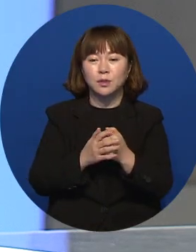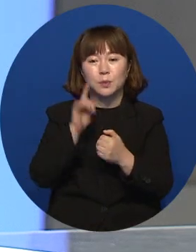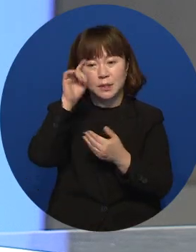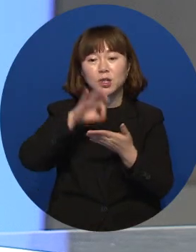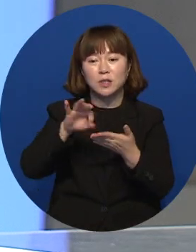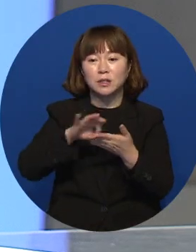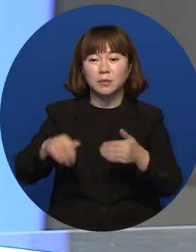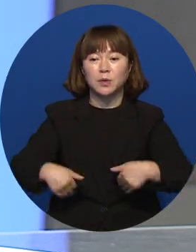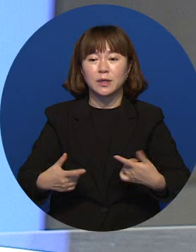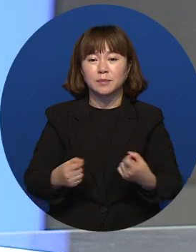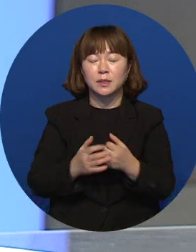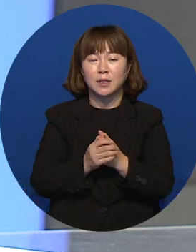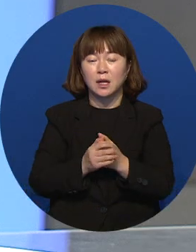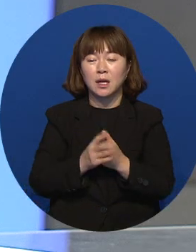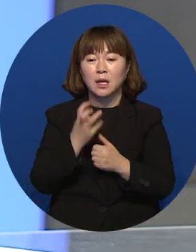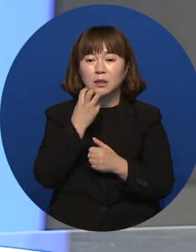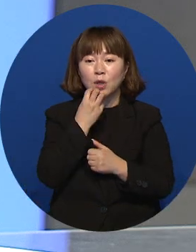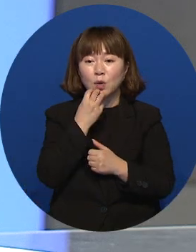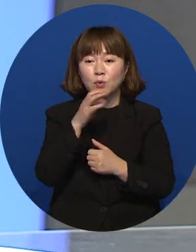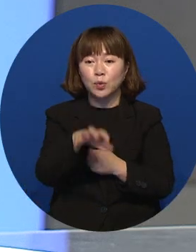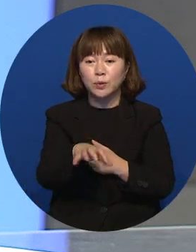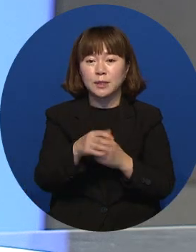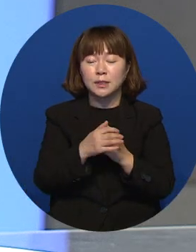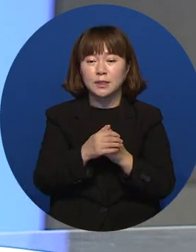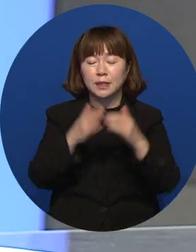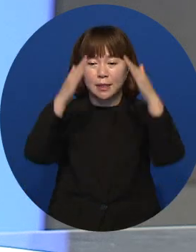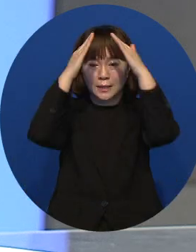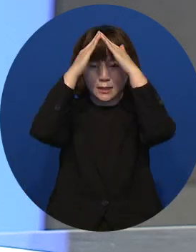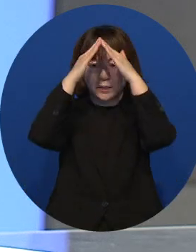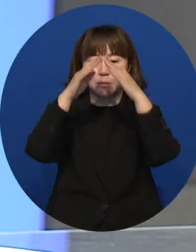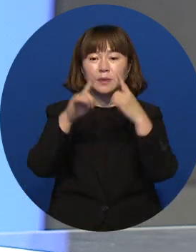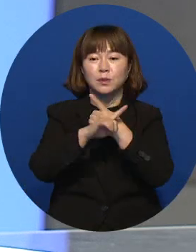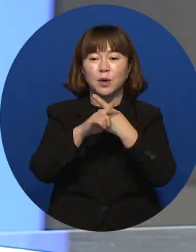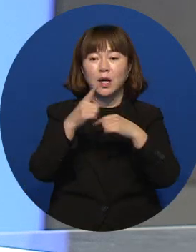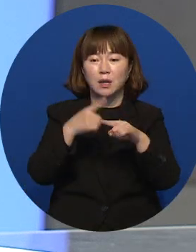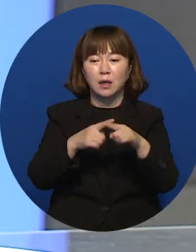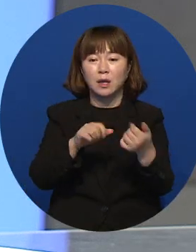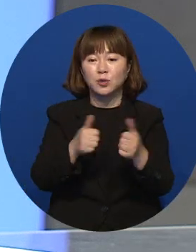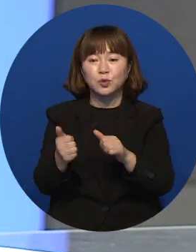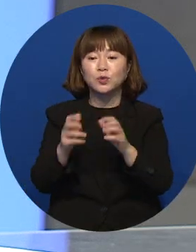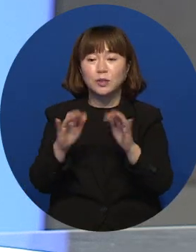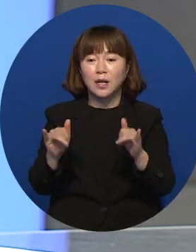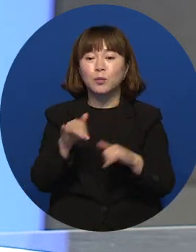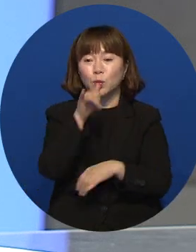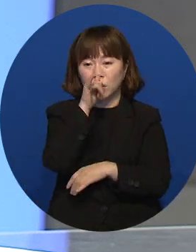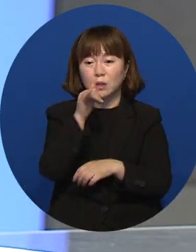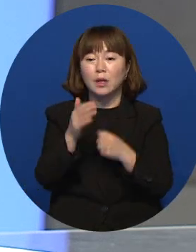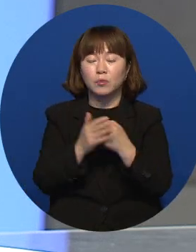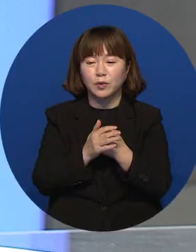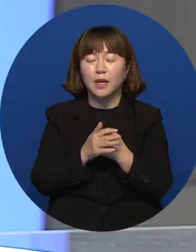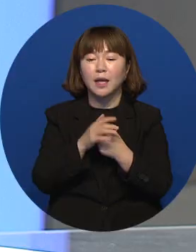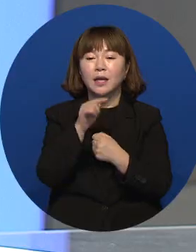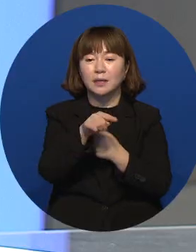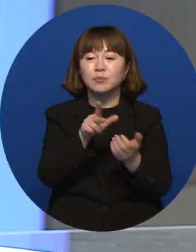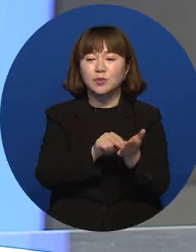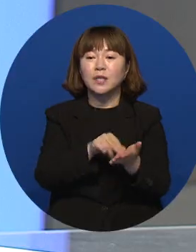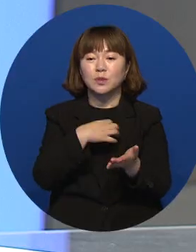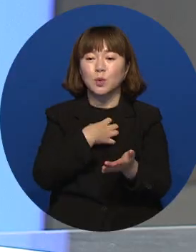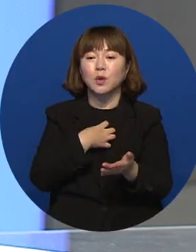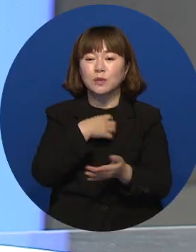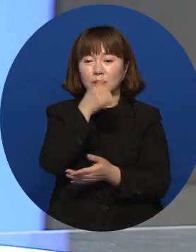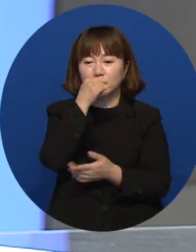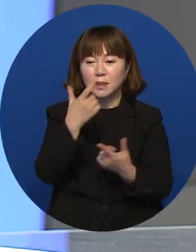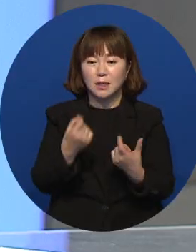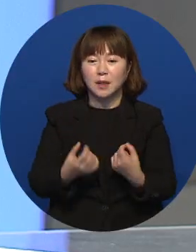같습니다 왜냐면 서울 같은 경우는 그 재택 치료하다가 사망한 케이스도 있기 때문에 이제 그런 게 제일 좀 확정된 co